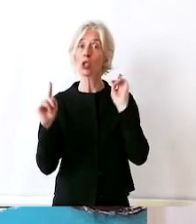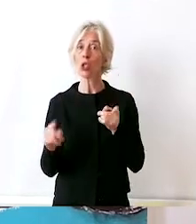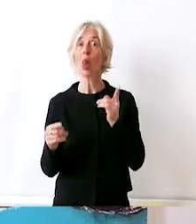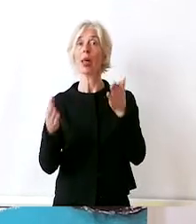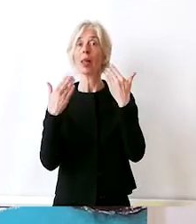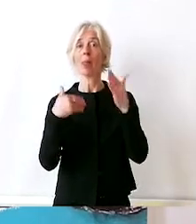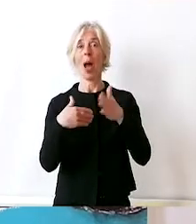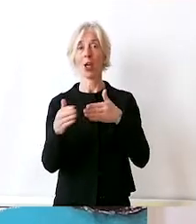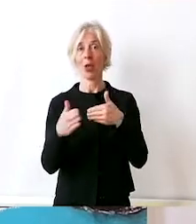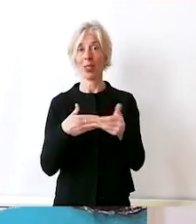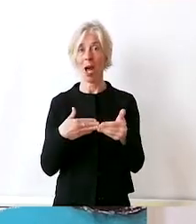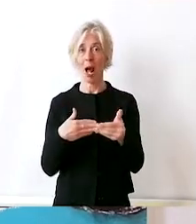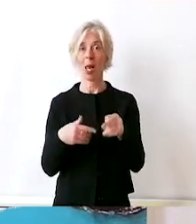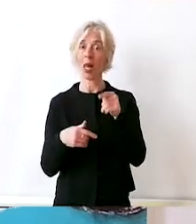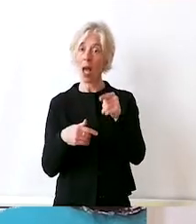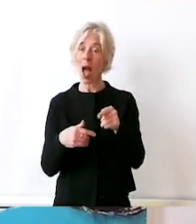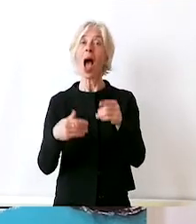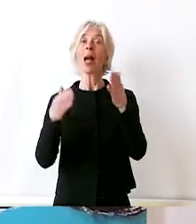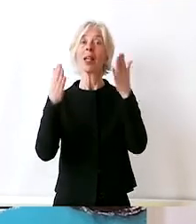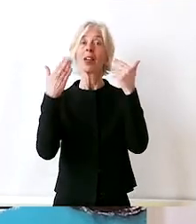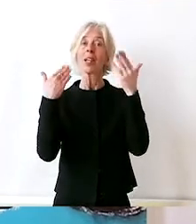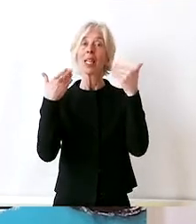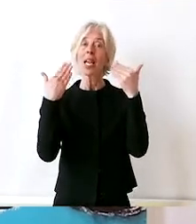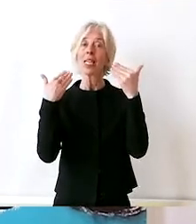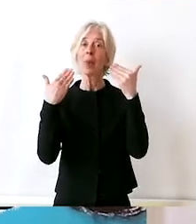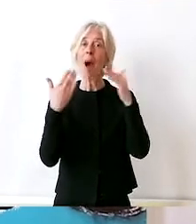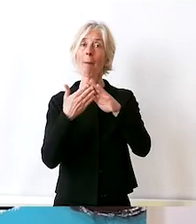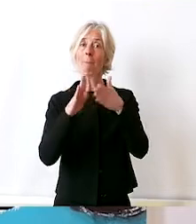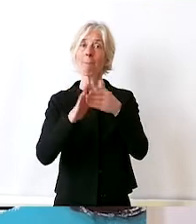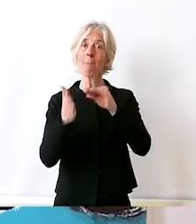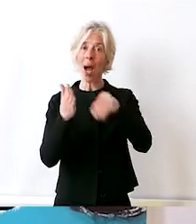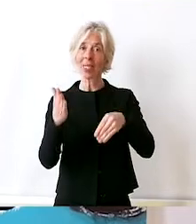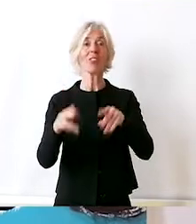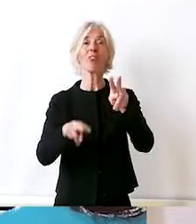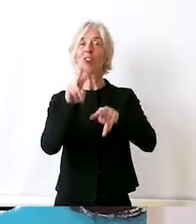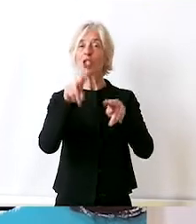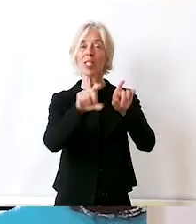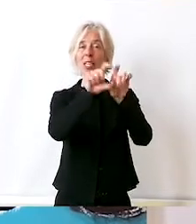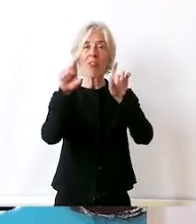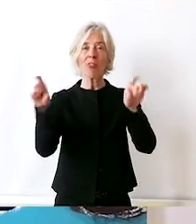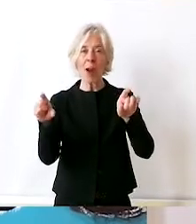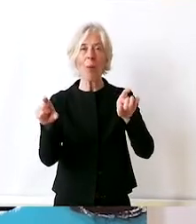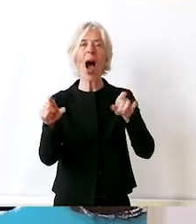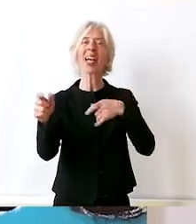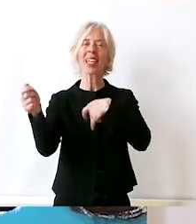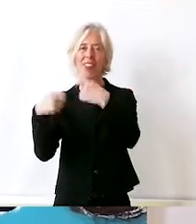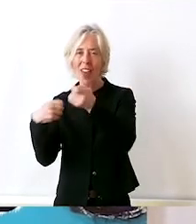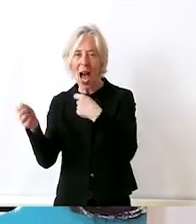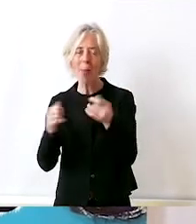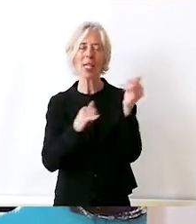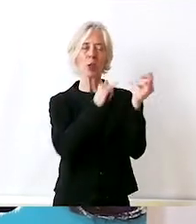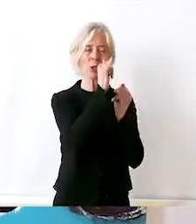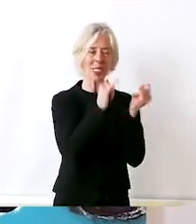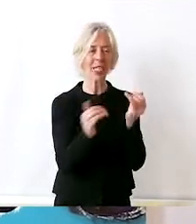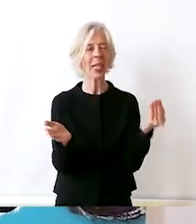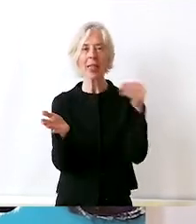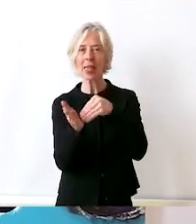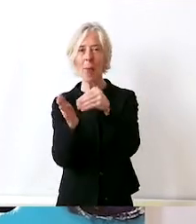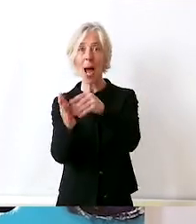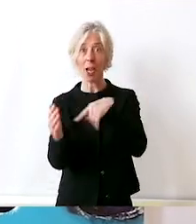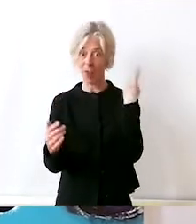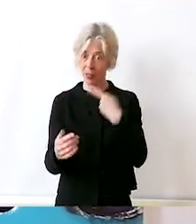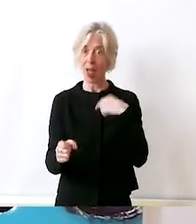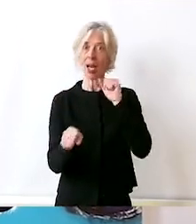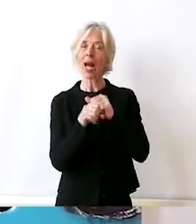dort Unternehmerinnen und Unternehmer aus Gewerbe und Industrie. Wir können dort unsere Ideen, unsere Produkte mit